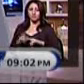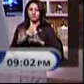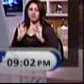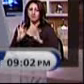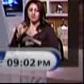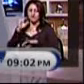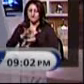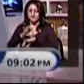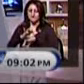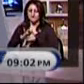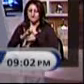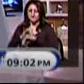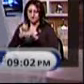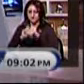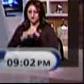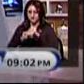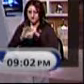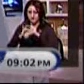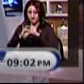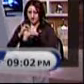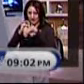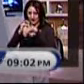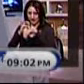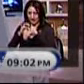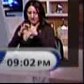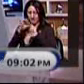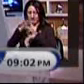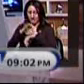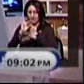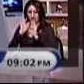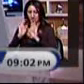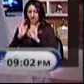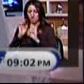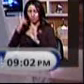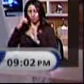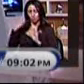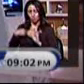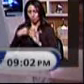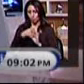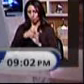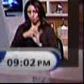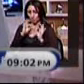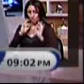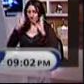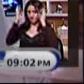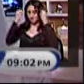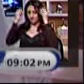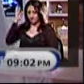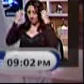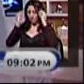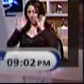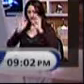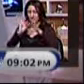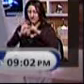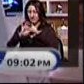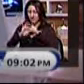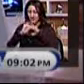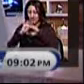الجلدية والتناسلية والمعلومات اللي محتاجها الدكتور محمد مرسي؟ يعني اذا كان هيحتاج الى معلومات في مجال الجلدية